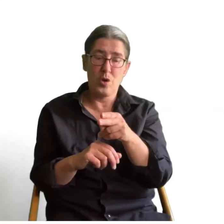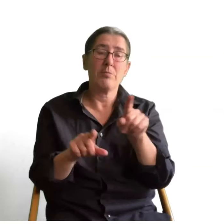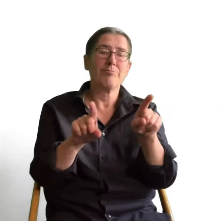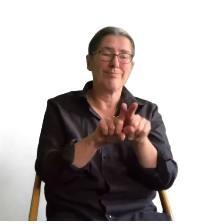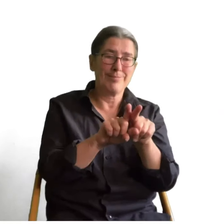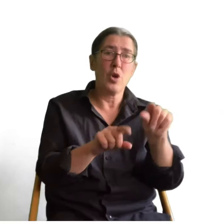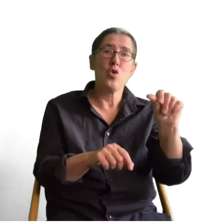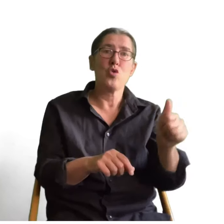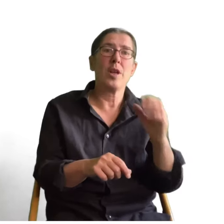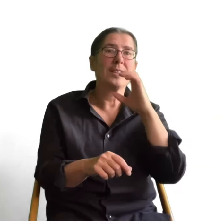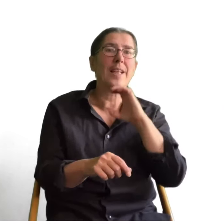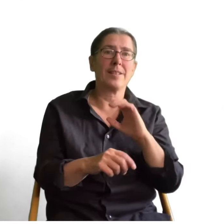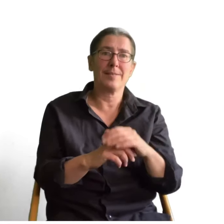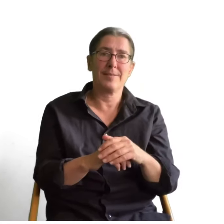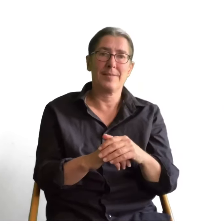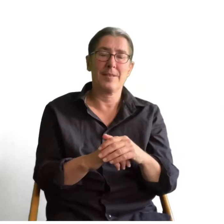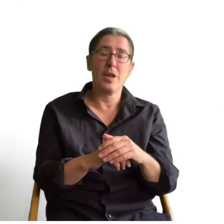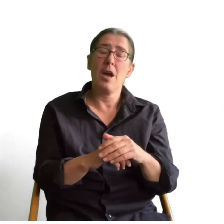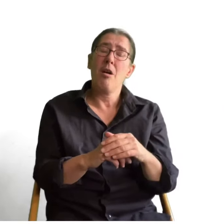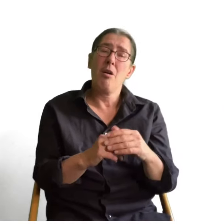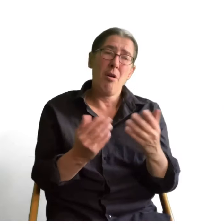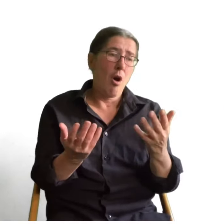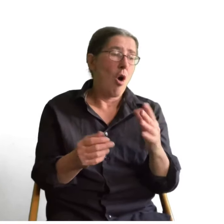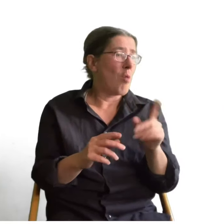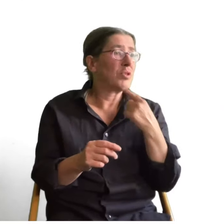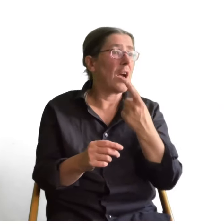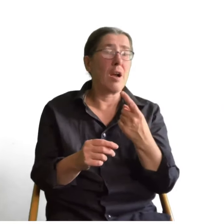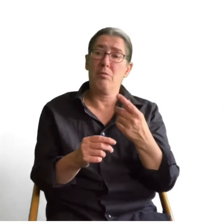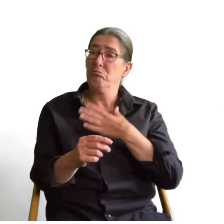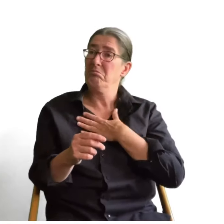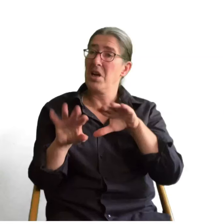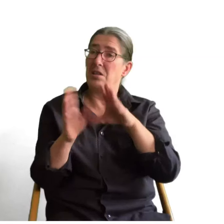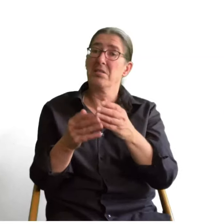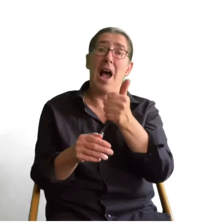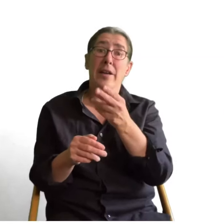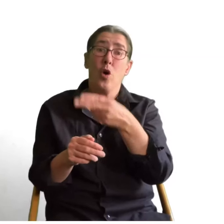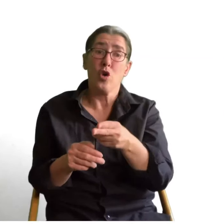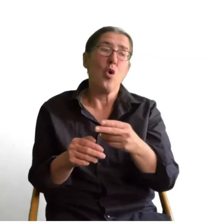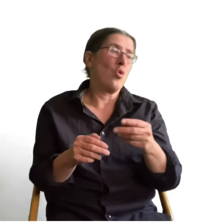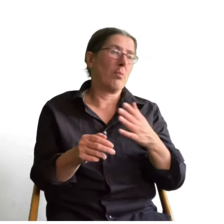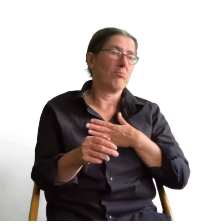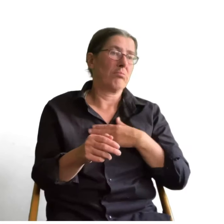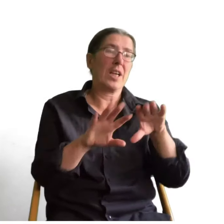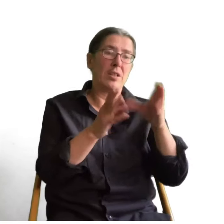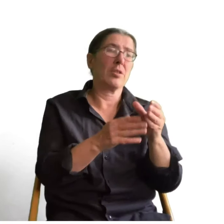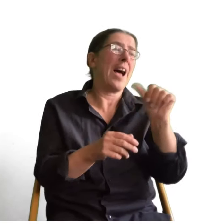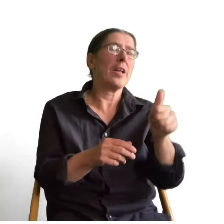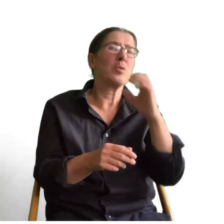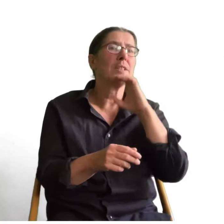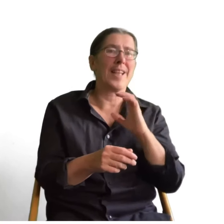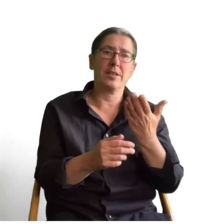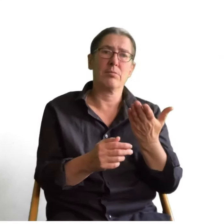1 Euro sind gleich 100 Cent. Also ob ich nur sage, mein Ganzes ist 1 Euro oder